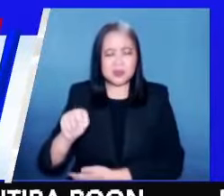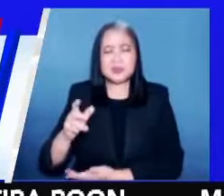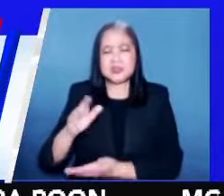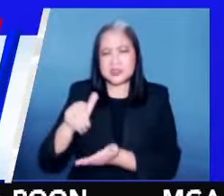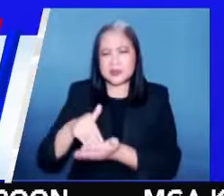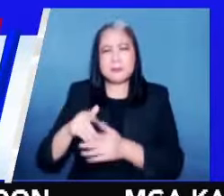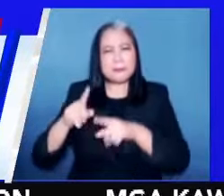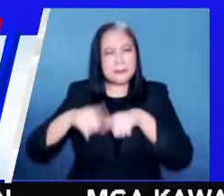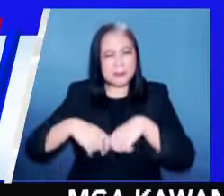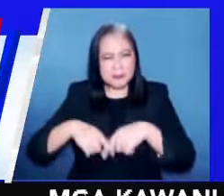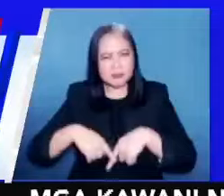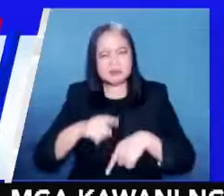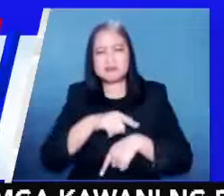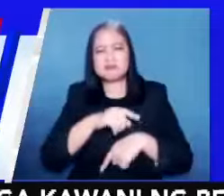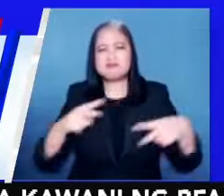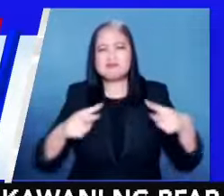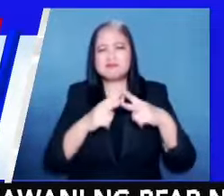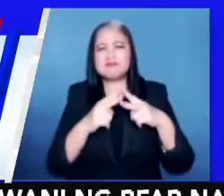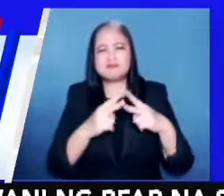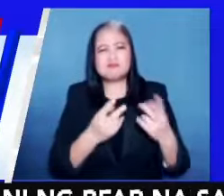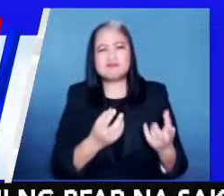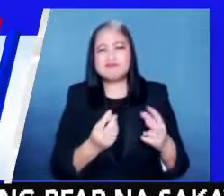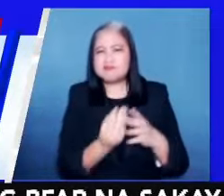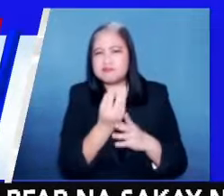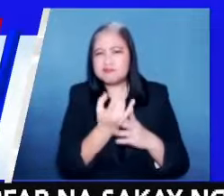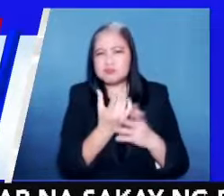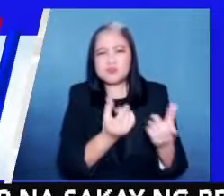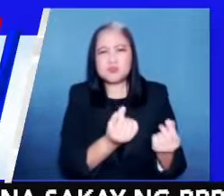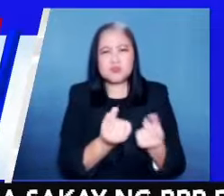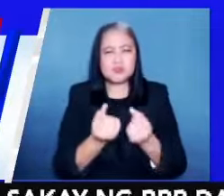activity ng Canlaon Volcano and kung